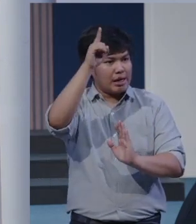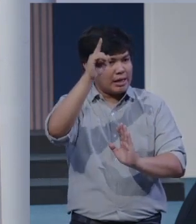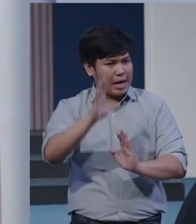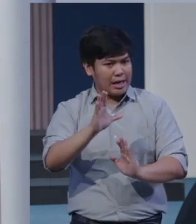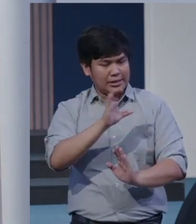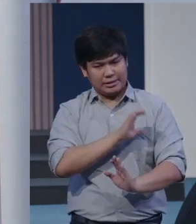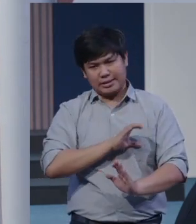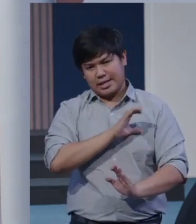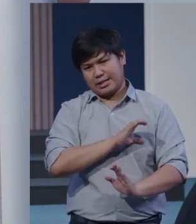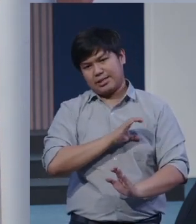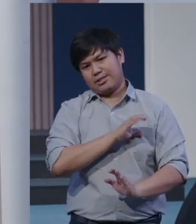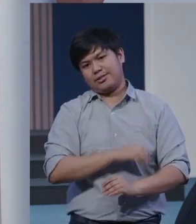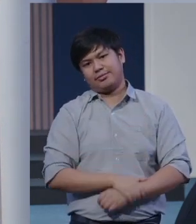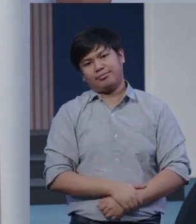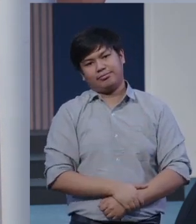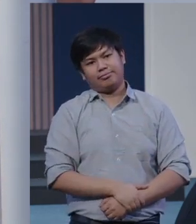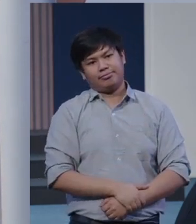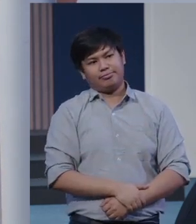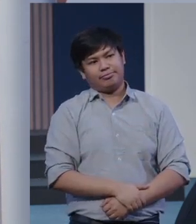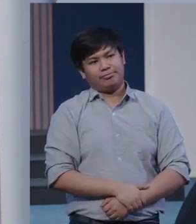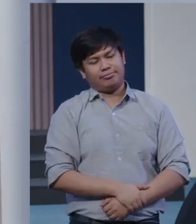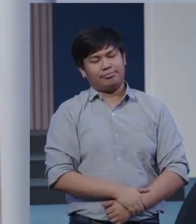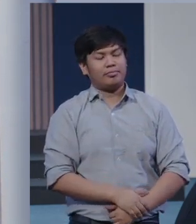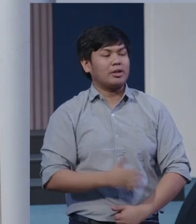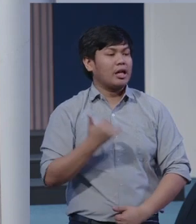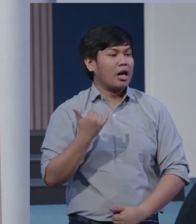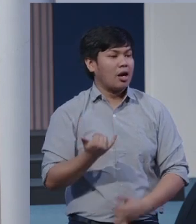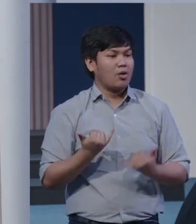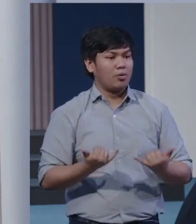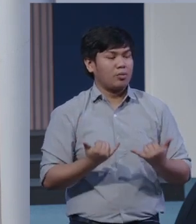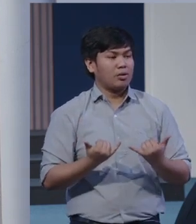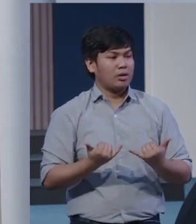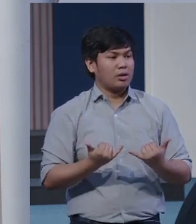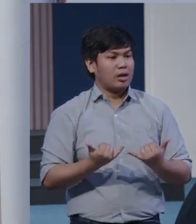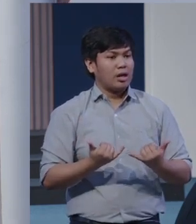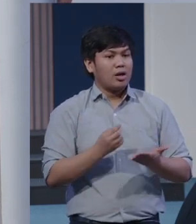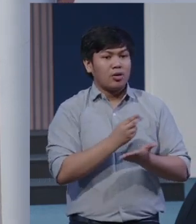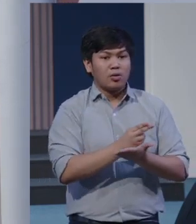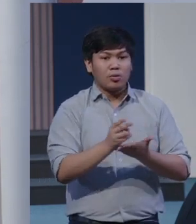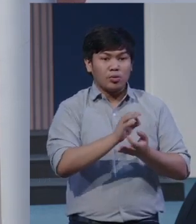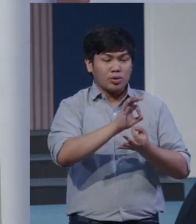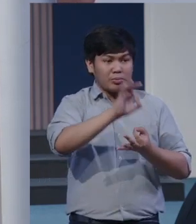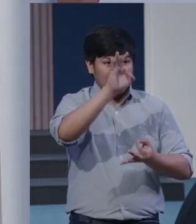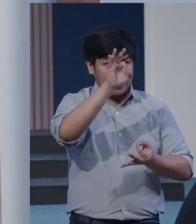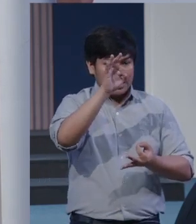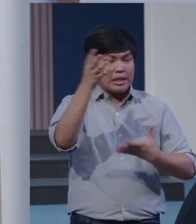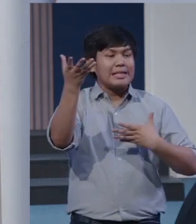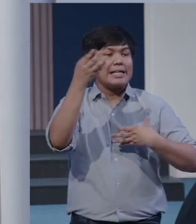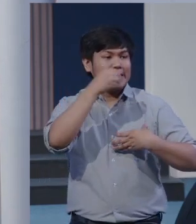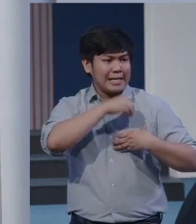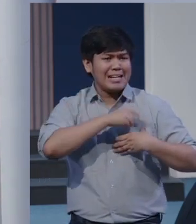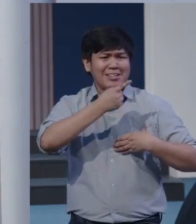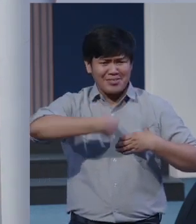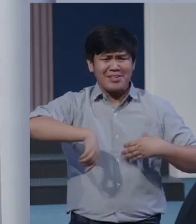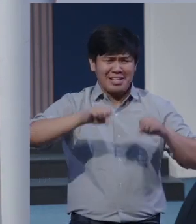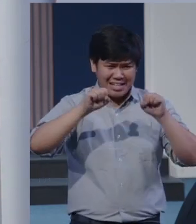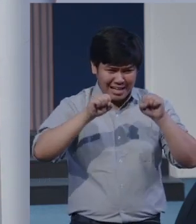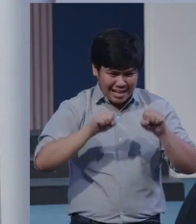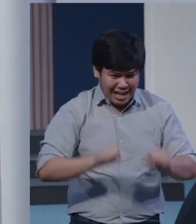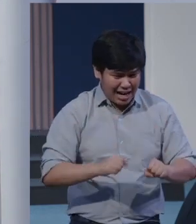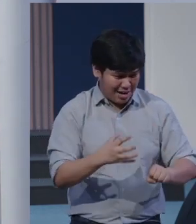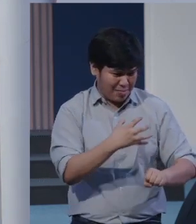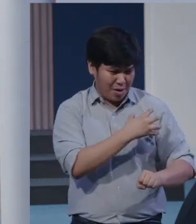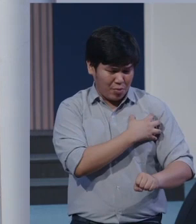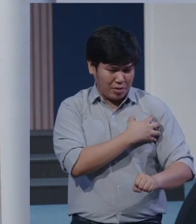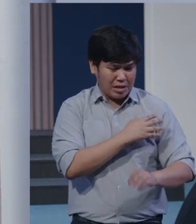yung magmahal ng ganito kaya natin Bakit sapagkat ang Holy Spirit ibinigay na sa atin at sa pagbibigay ng Holy Spirit